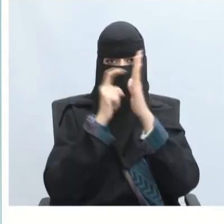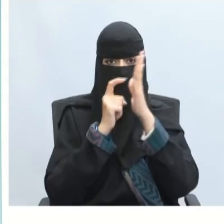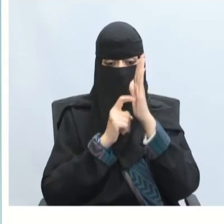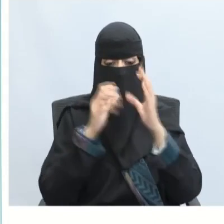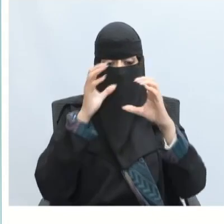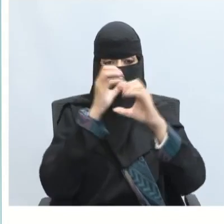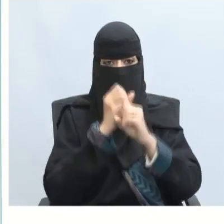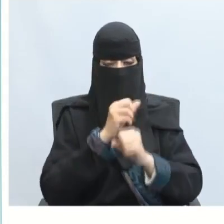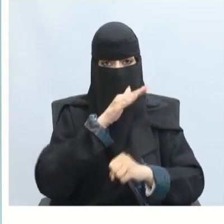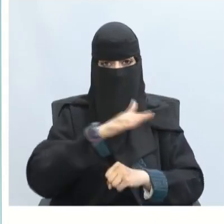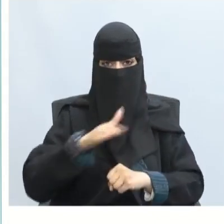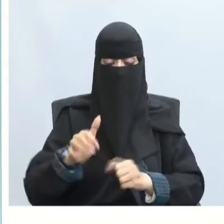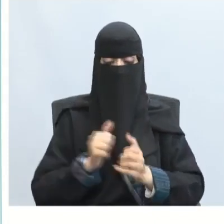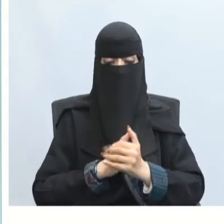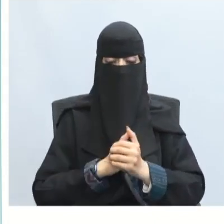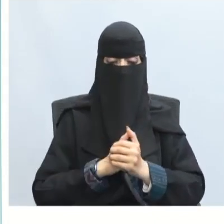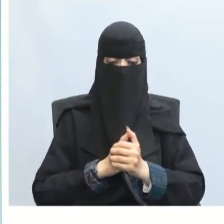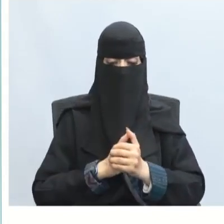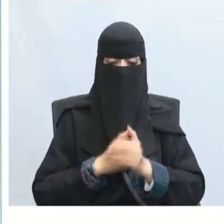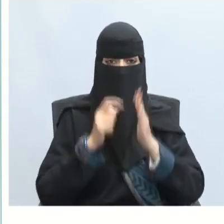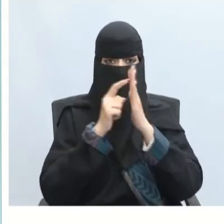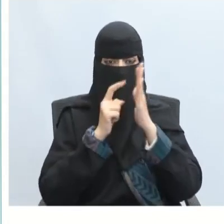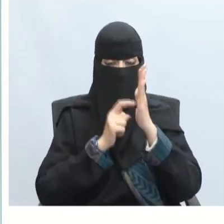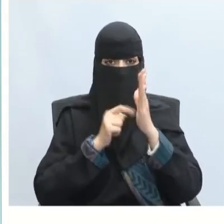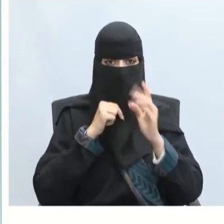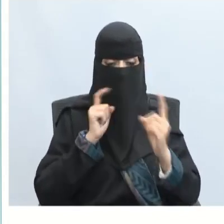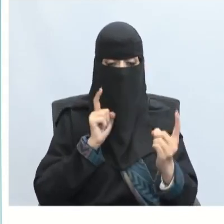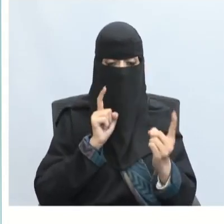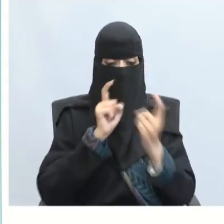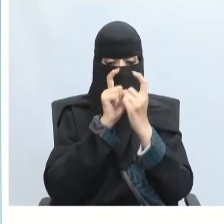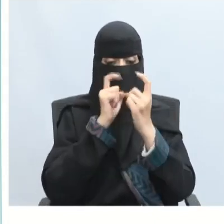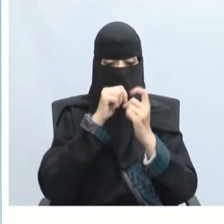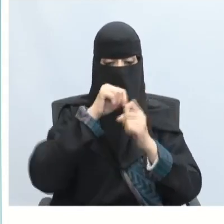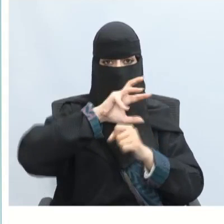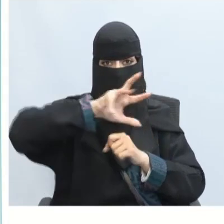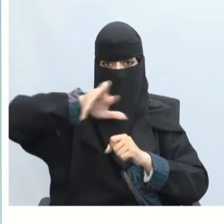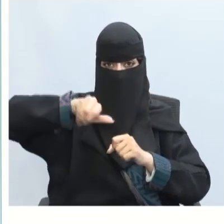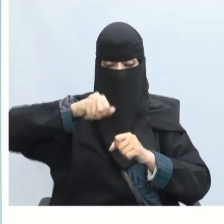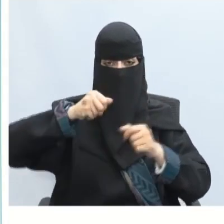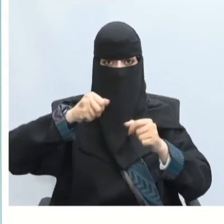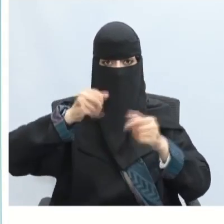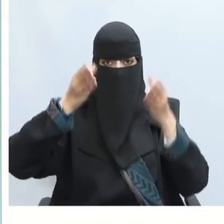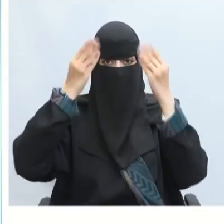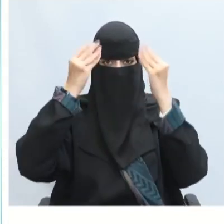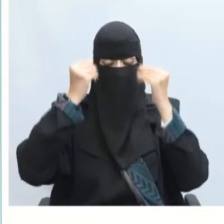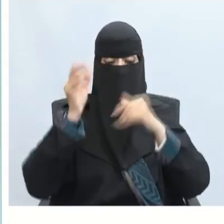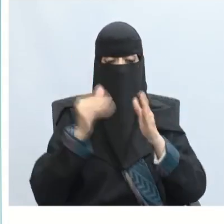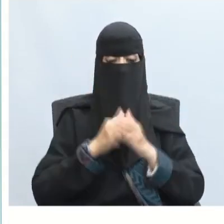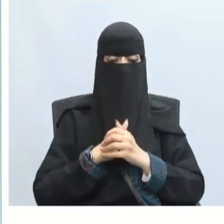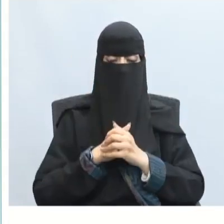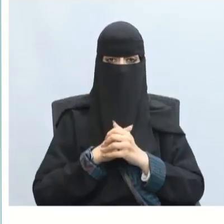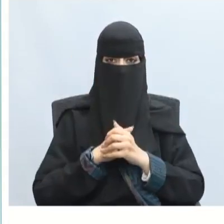نظام حمايه الطفل ونظام مكافحه الجرائم